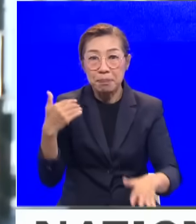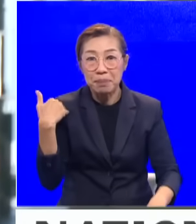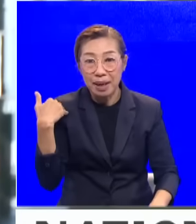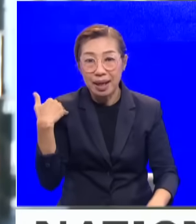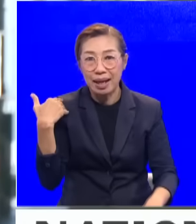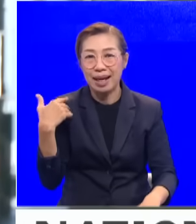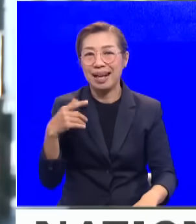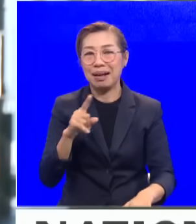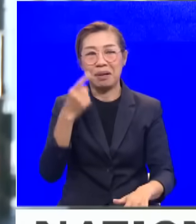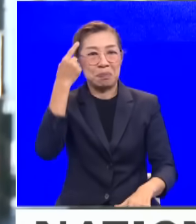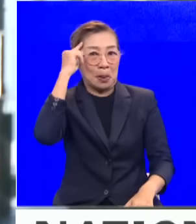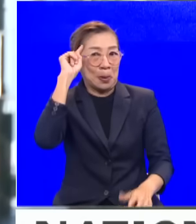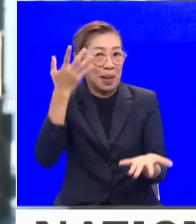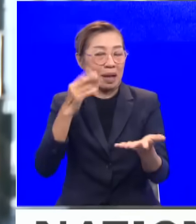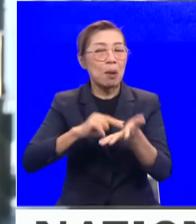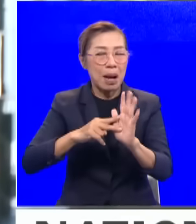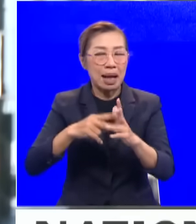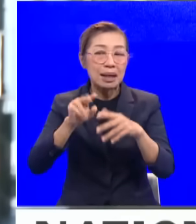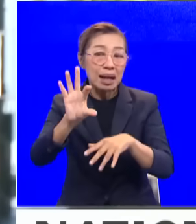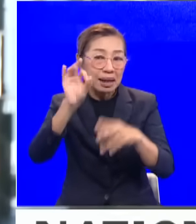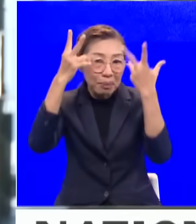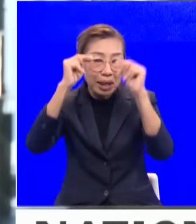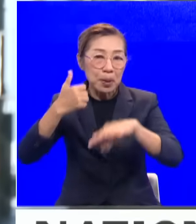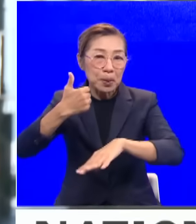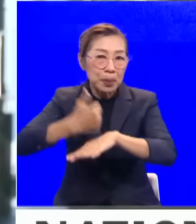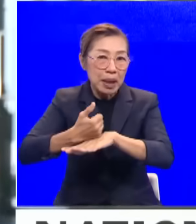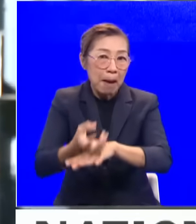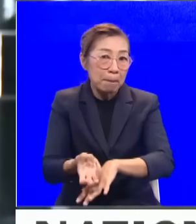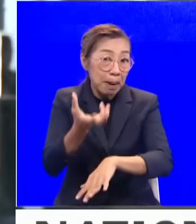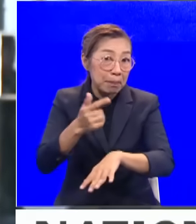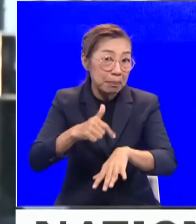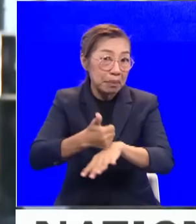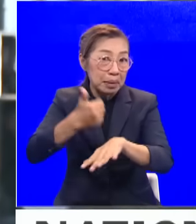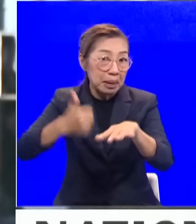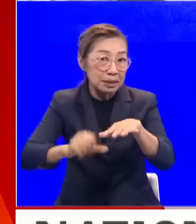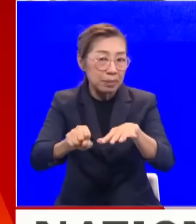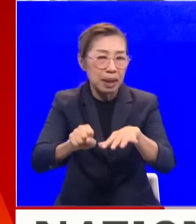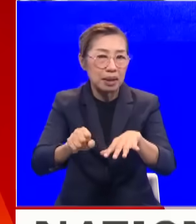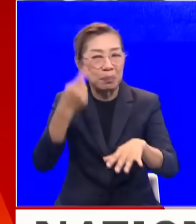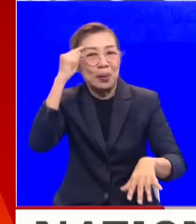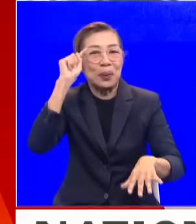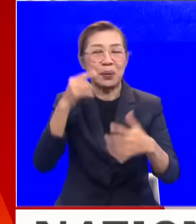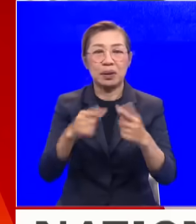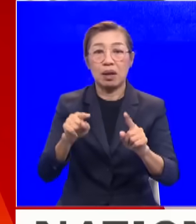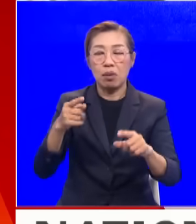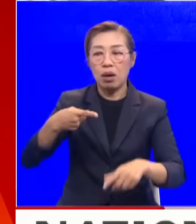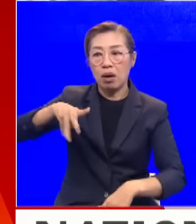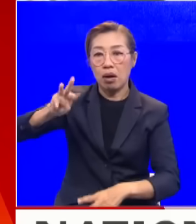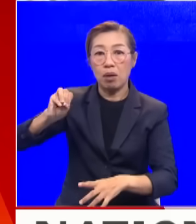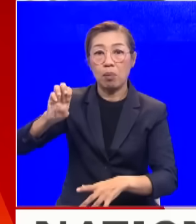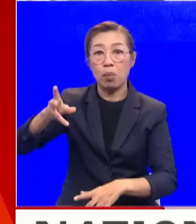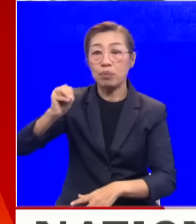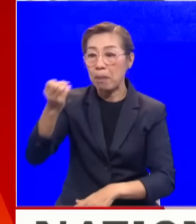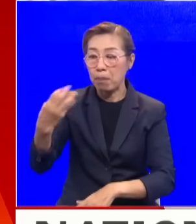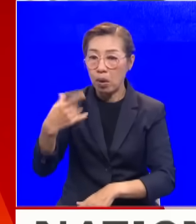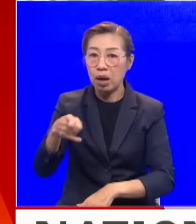นั่งไม่นานนะครับแล้วก็คุณภูมิธรรมบอกอะไรนะที่เราบอกว่าโอ้โหมีคนเข้าไปบ้านจันทร์สองล้านในหลายคนเลยนะ